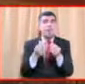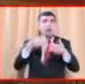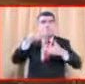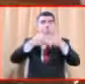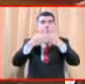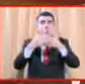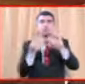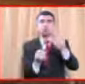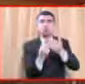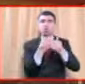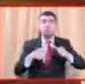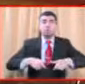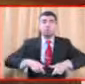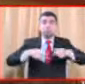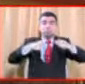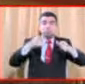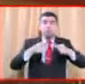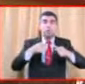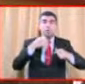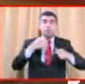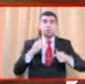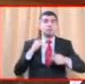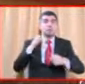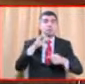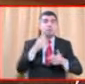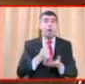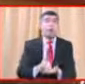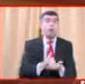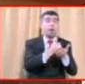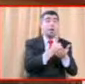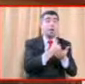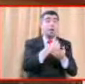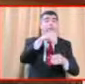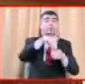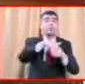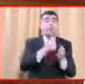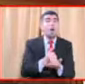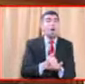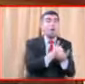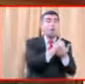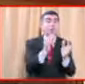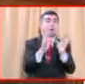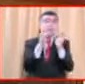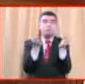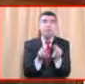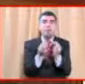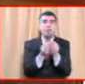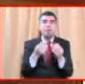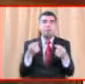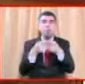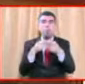الشق الثاني هو مساعدة مالية مباشرة للأسر المعنية على أساس أننا نحل هذا